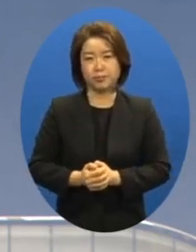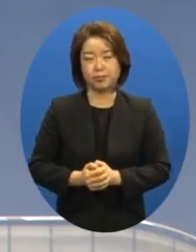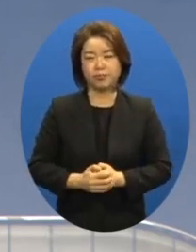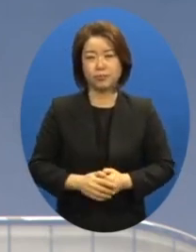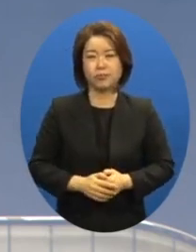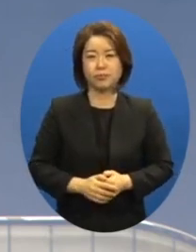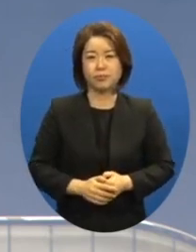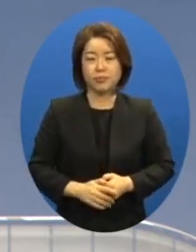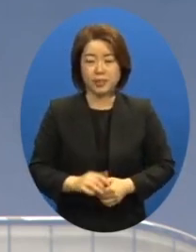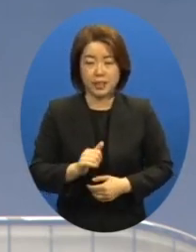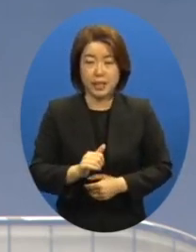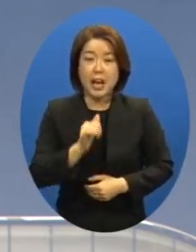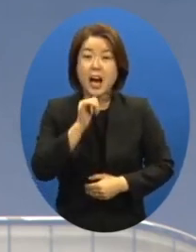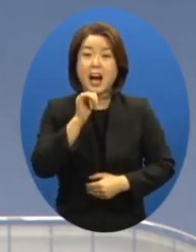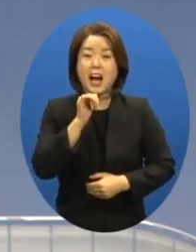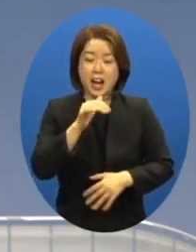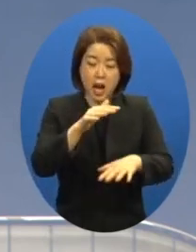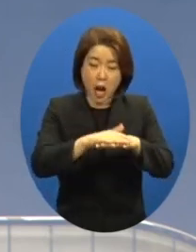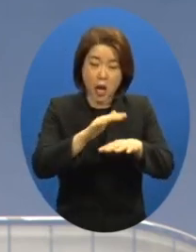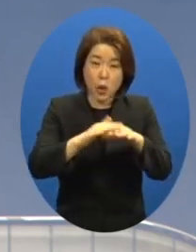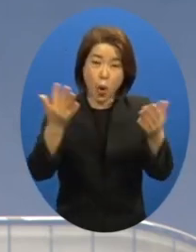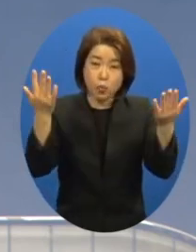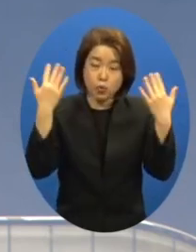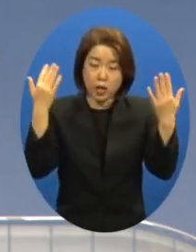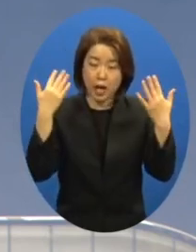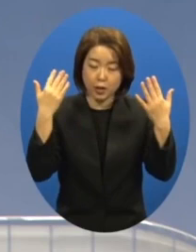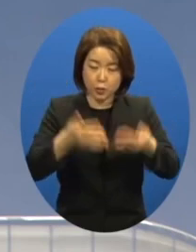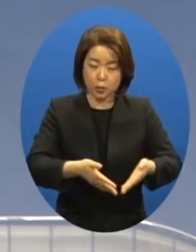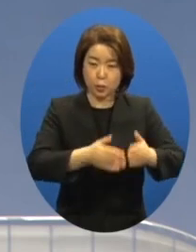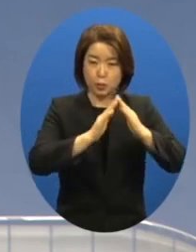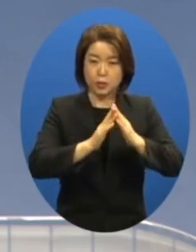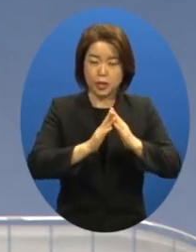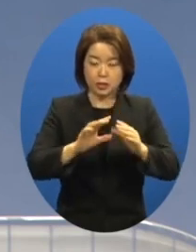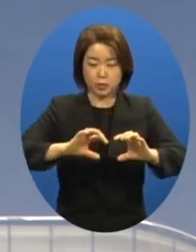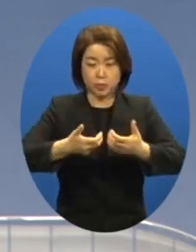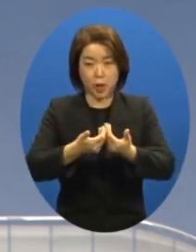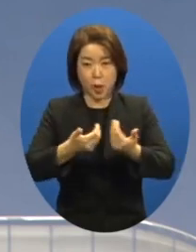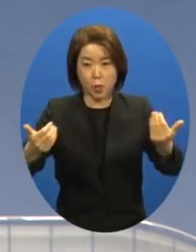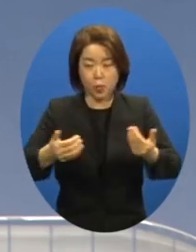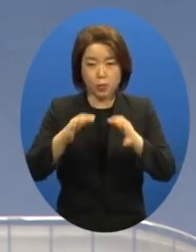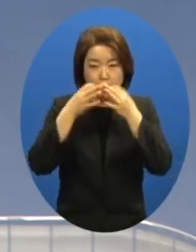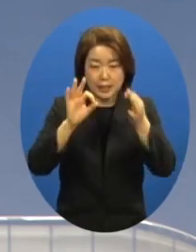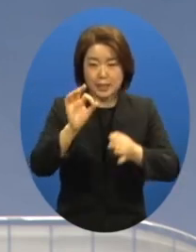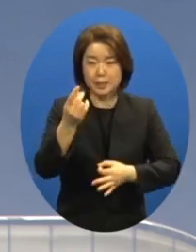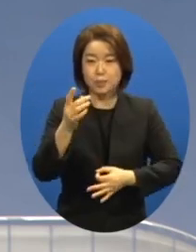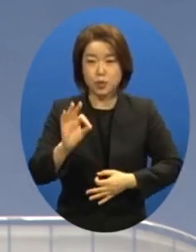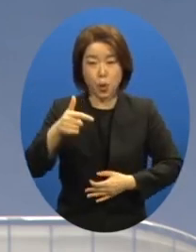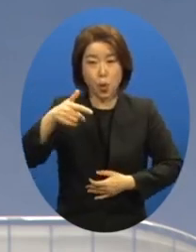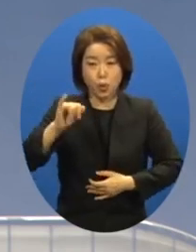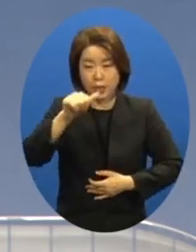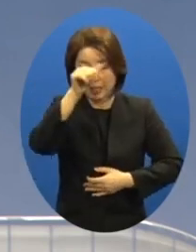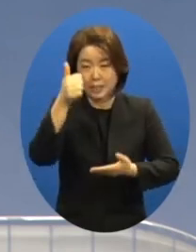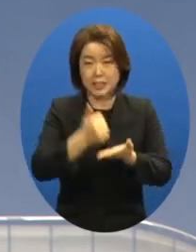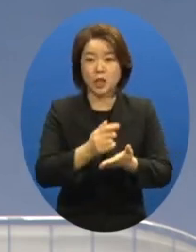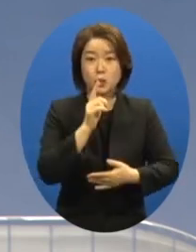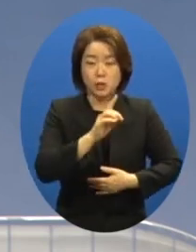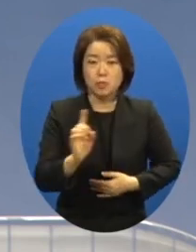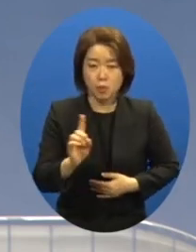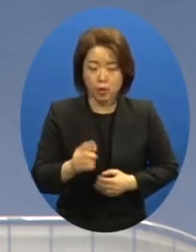가난한 녹물 학교를 세웠던 고 김영기 장로님이 그런 말씀하셨습니다 탄생을 또